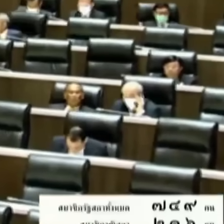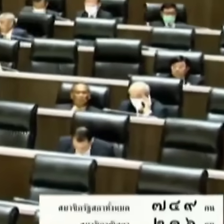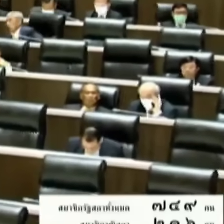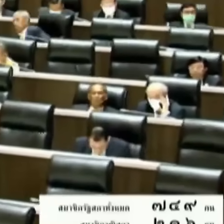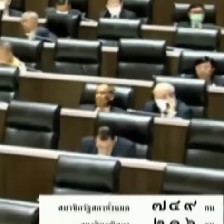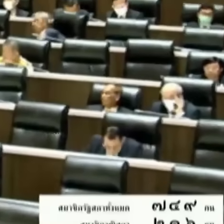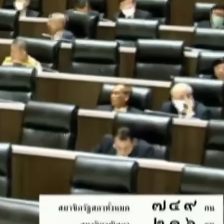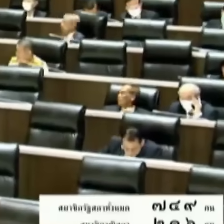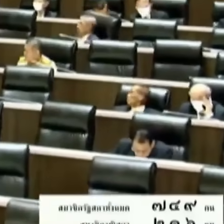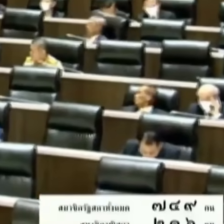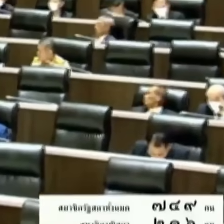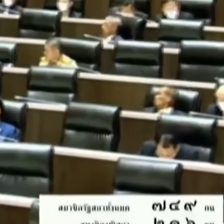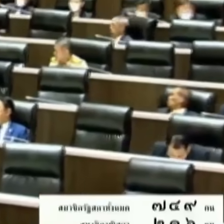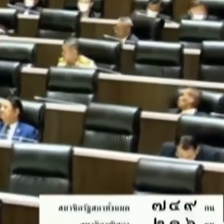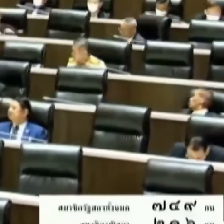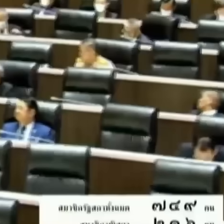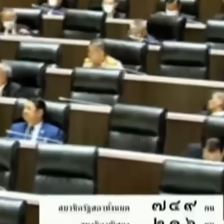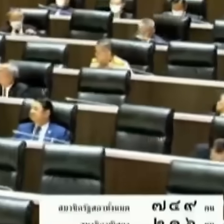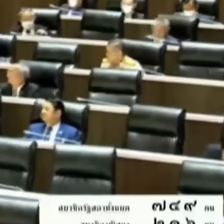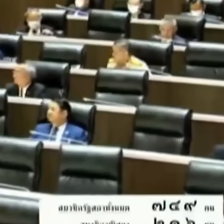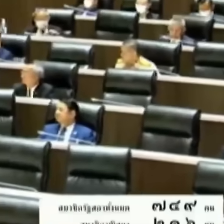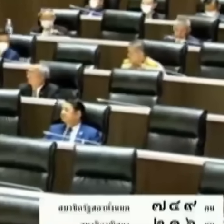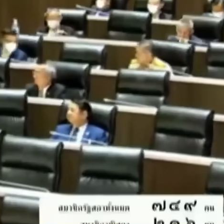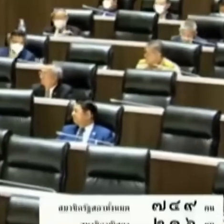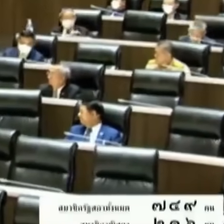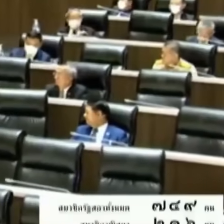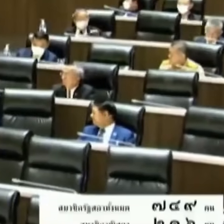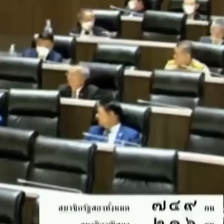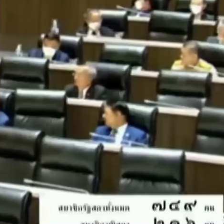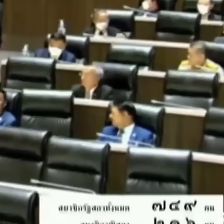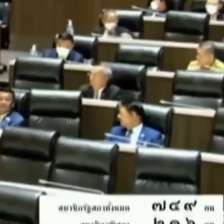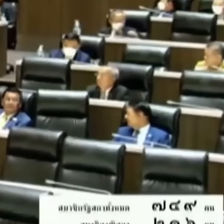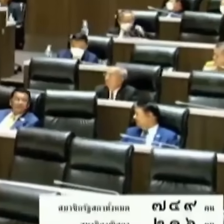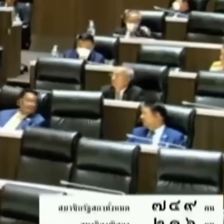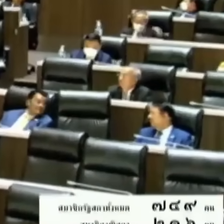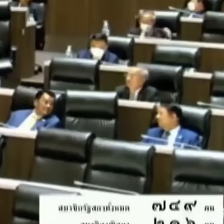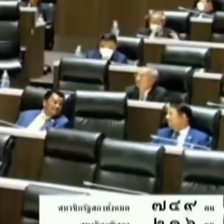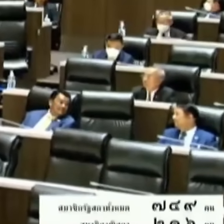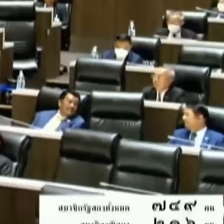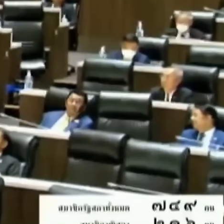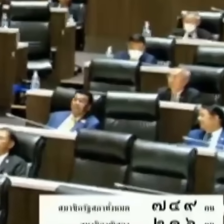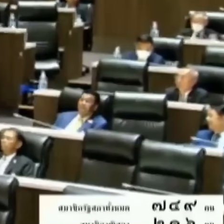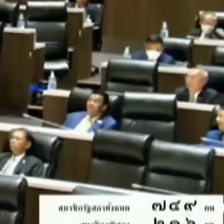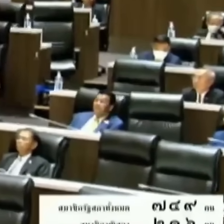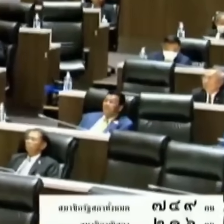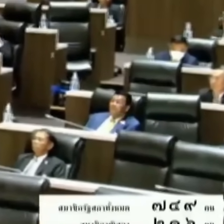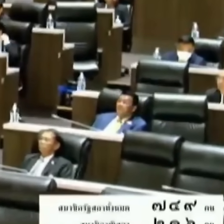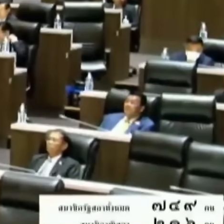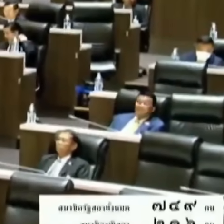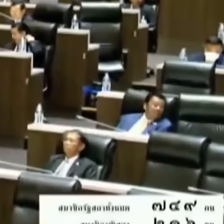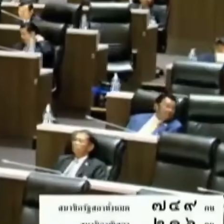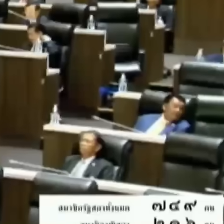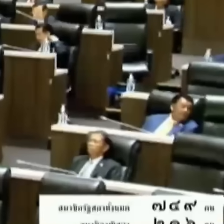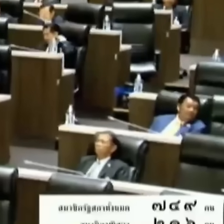ชอบเนี่ยอยู่ประมาณยังไม่ถึง200เลยนะคะพี่แอนยังไม่ถึง200ดีเลยนะคะ ใช่และในส่วนของคุณพิธาเองเมื่อสักครู่ก็มีการขานชื่อล